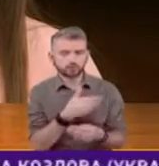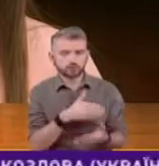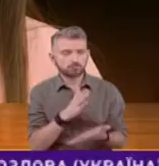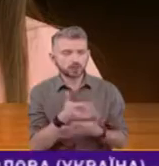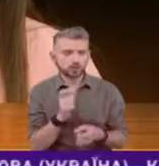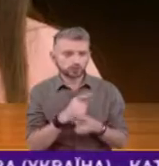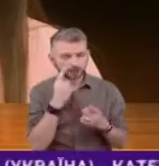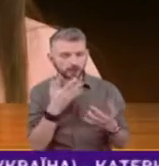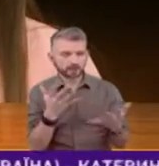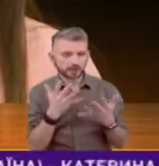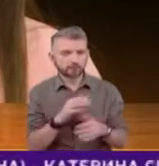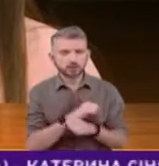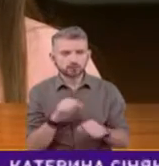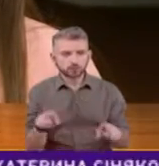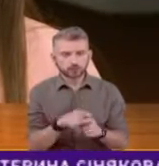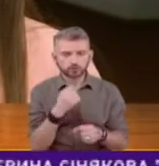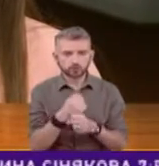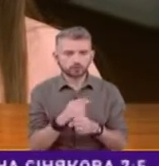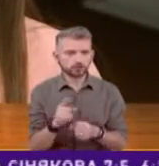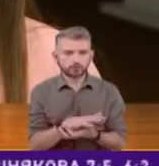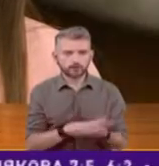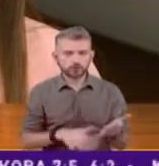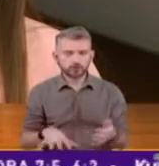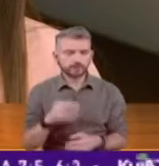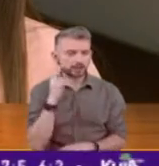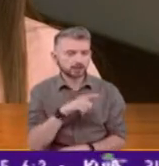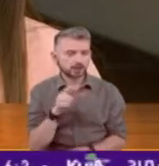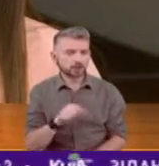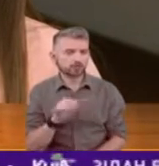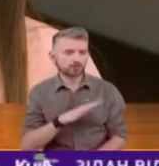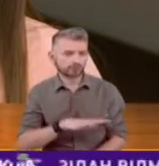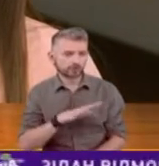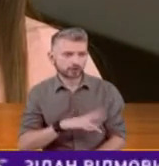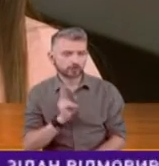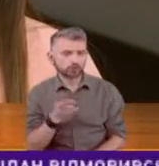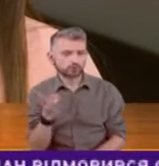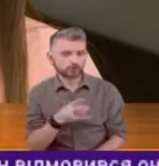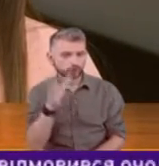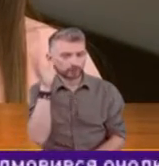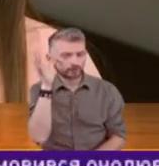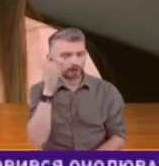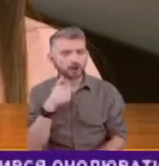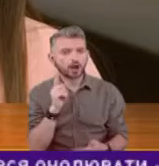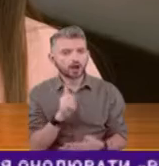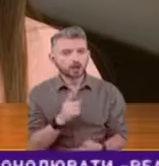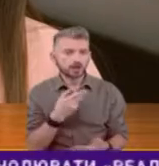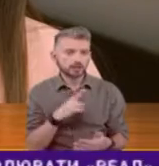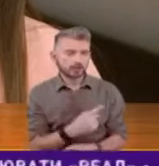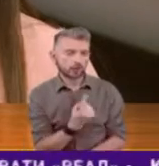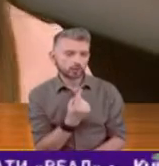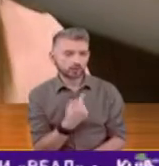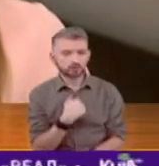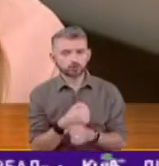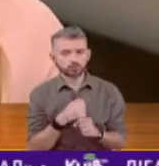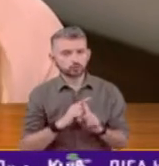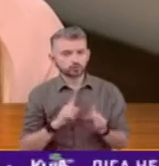дуже яскравими. А не можна так зробити, що, вибачте, всі кияни можуть почекати, інші, яким потрібна освіта. Але от для одних ми зробимо